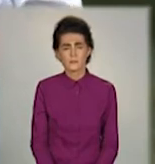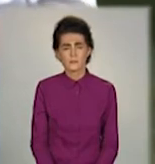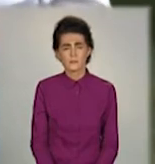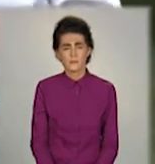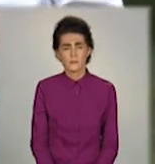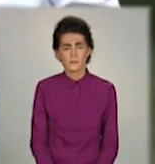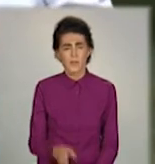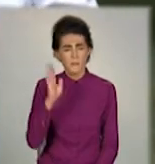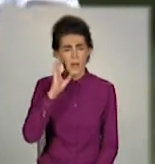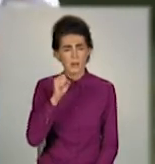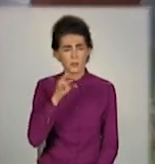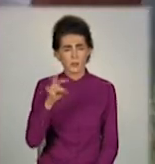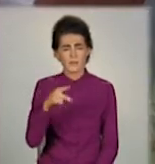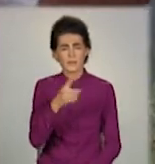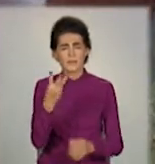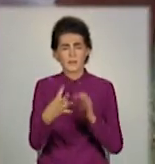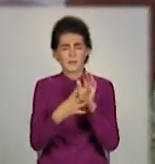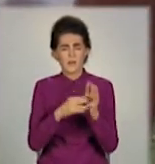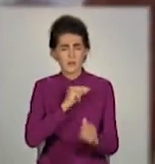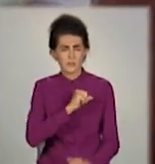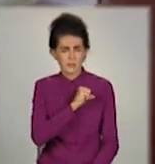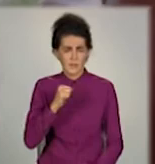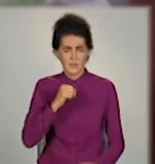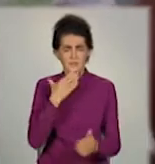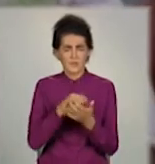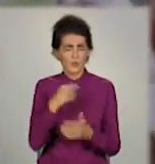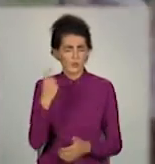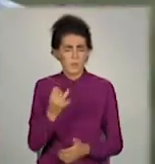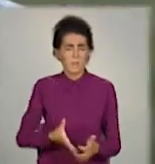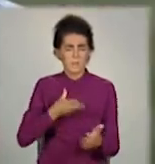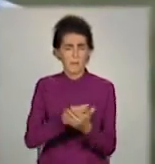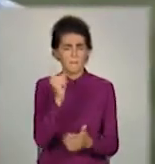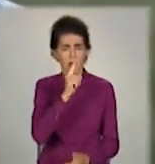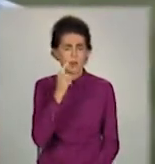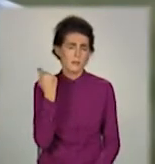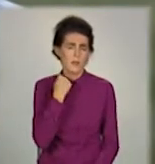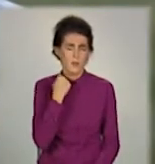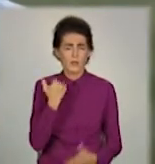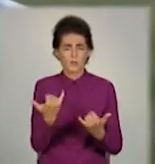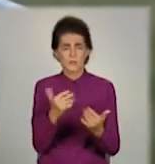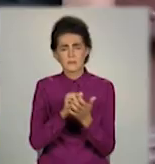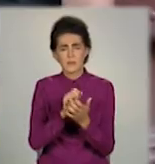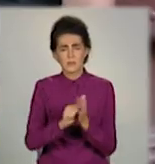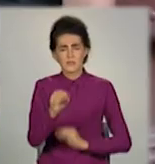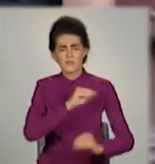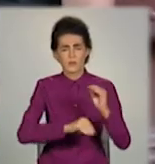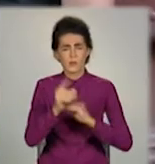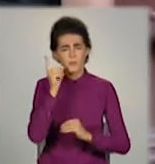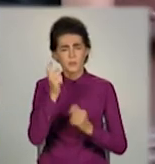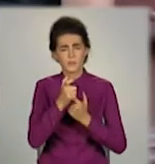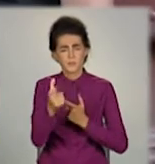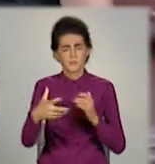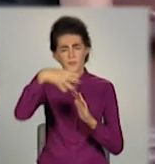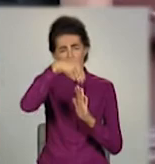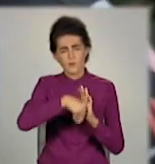Антону 39. Працює сам на себе і платить мінімальні податки. Зараз займається створенням мобільних застосунків. І